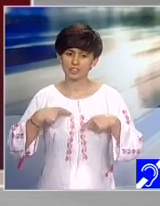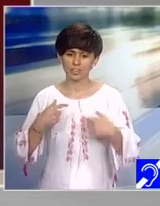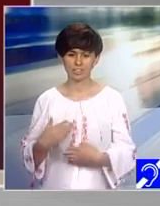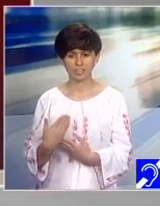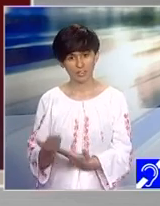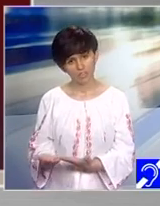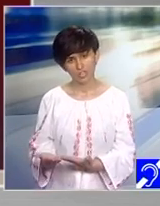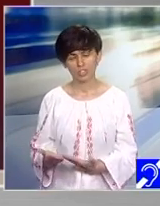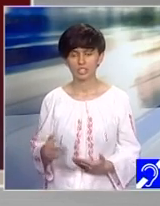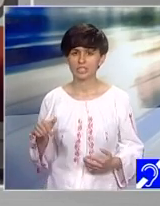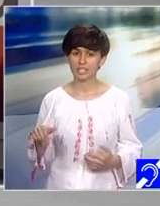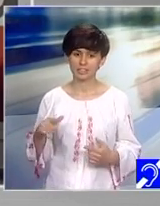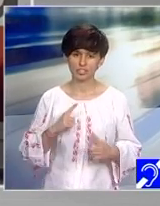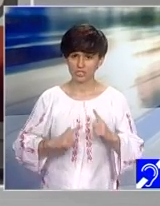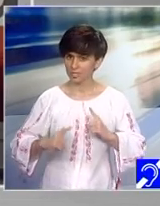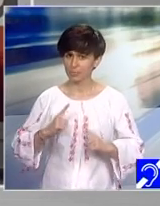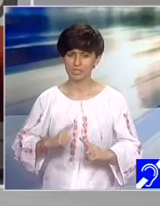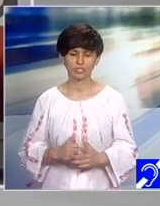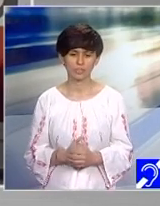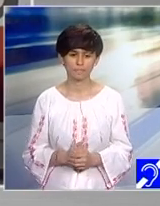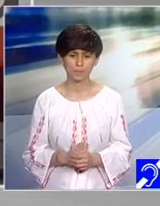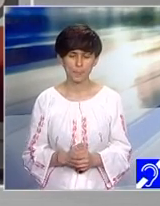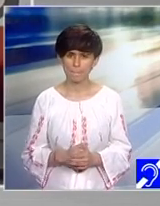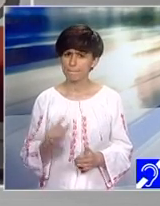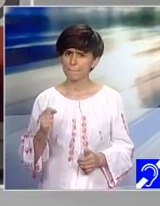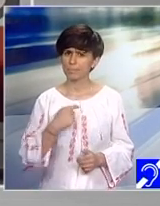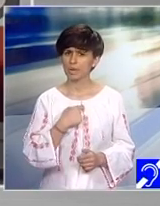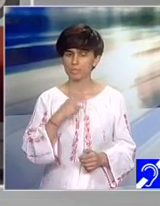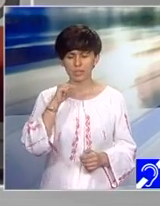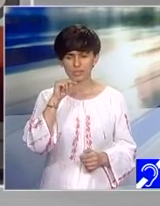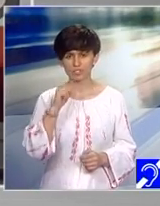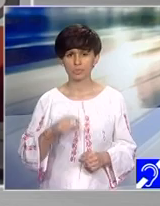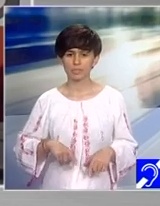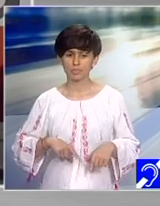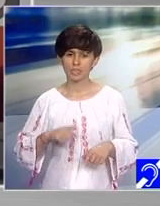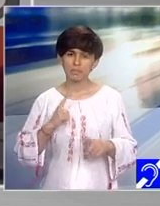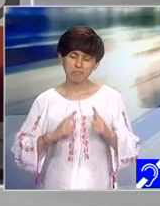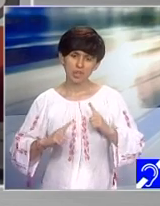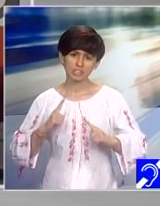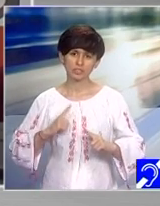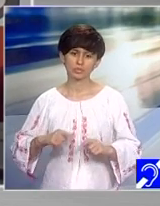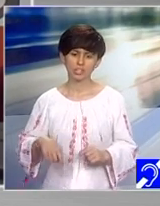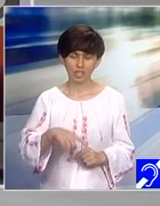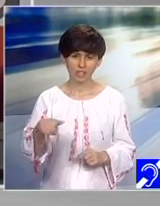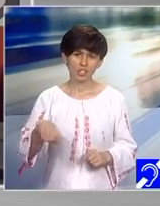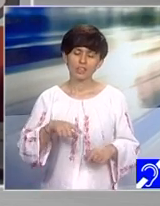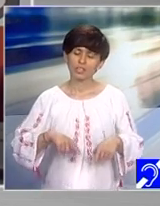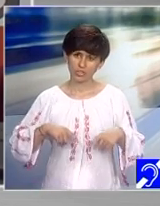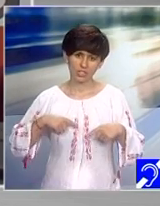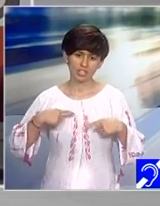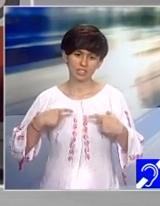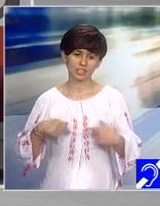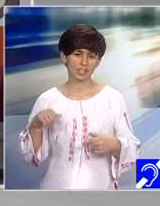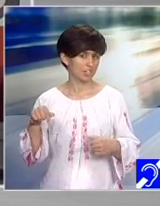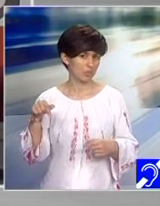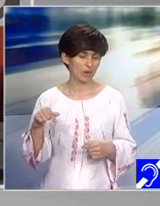dedicați aceste, mai vorbind de pasiune de, deja sau nu e un putem mod de a trăi? Nu putem spune că o dedicăm, pentru că noi trăim acolo în, între piese, toată